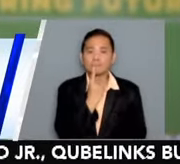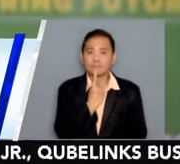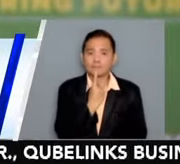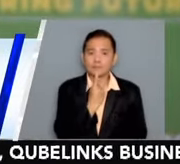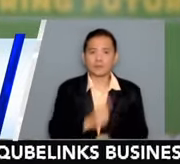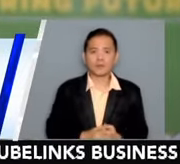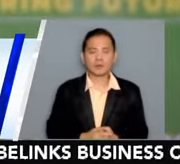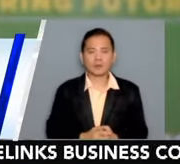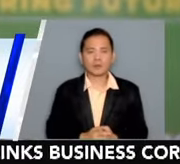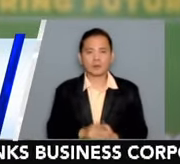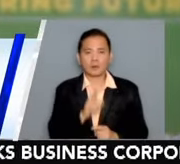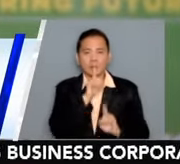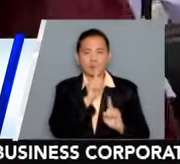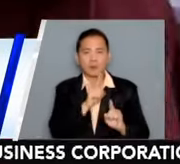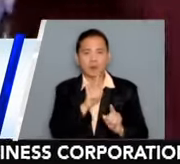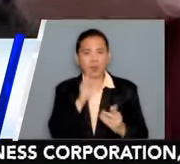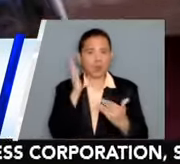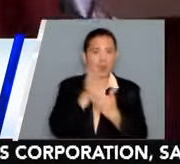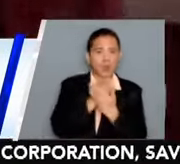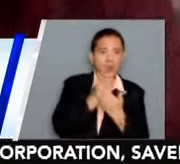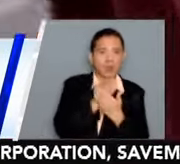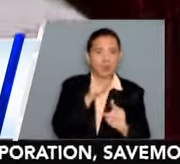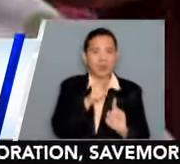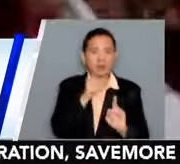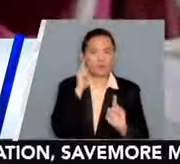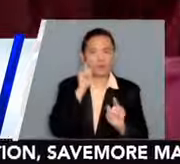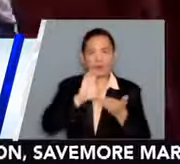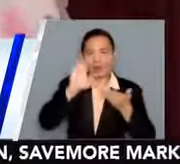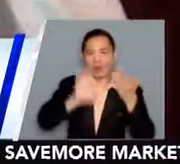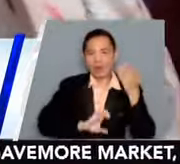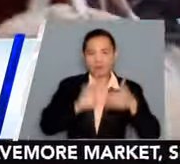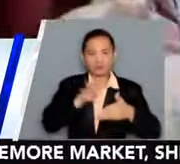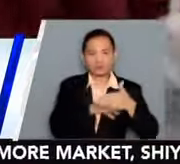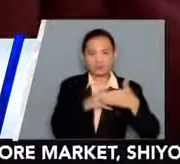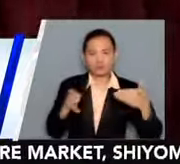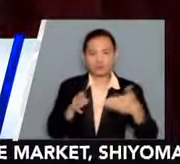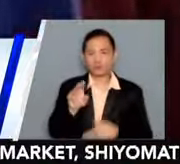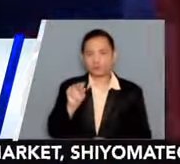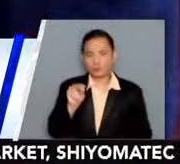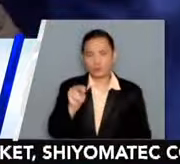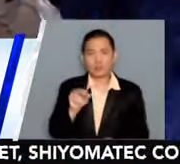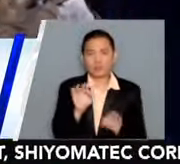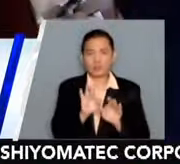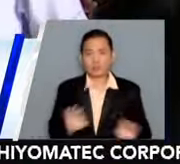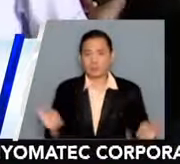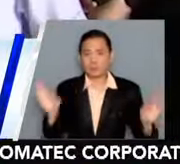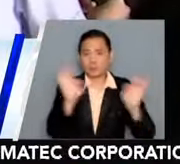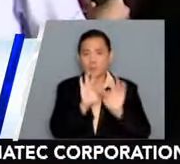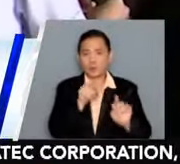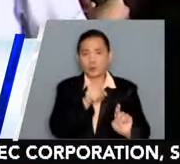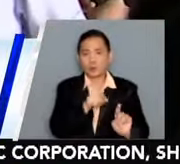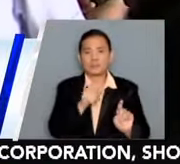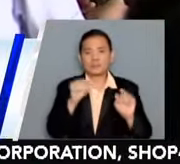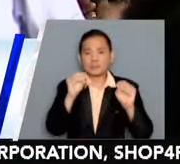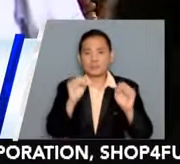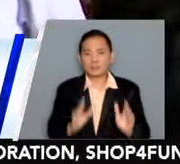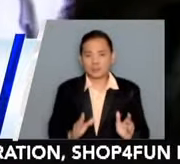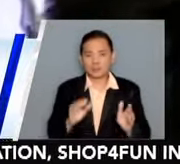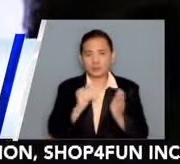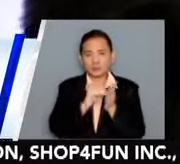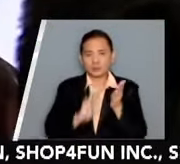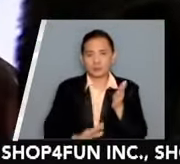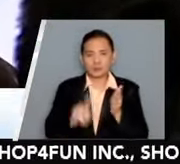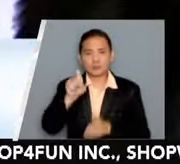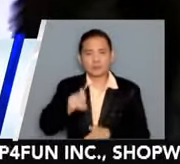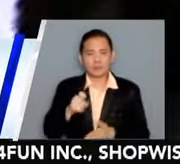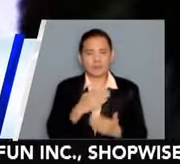ng dating school calendar. Kailangan daw siguraduhin na hindi makokompromiso ang pahinga ng mga guro at estudyante. Sa bagong